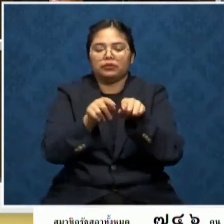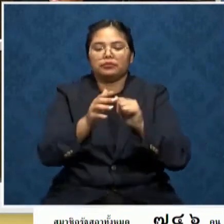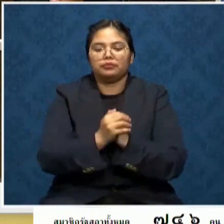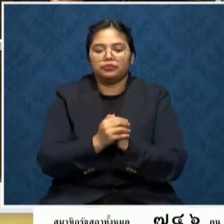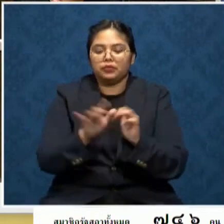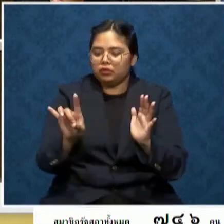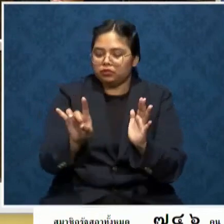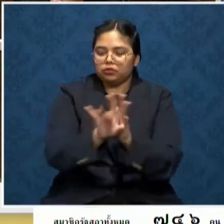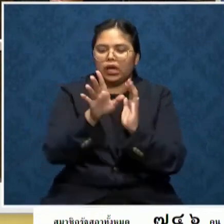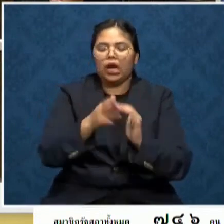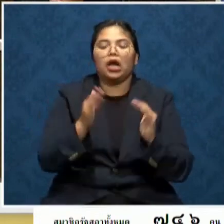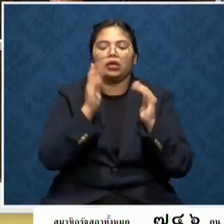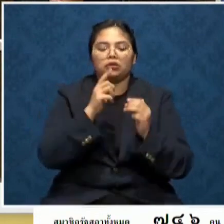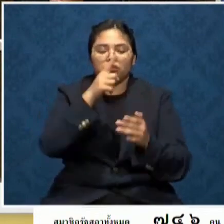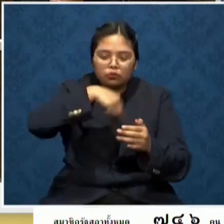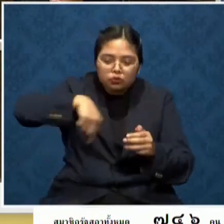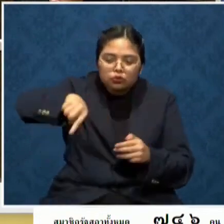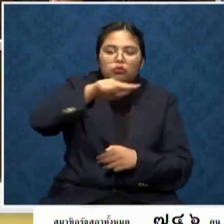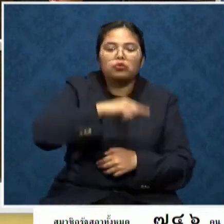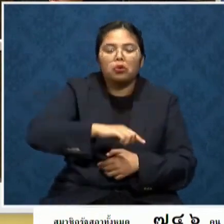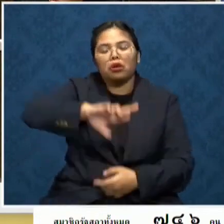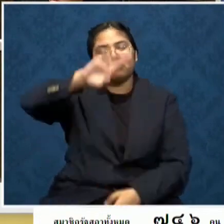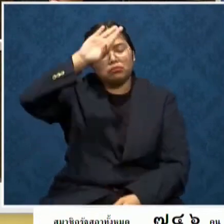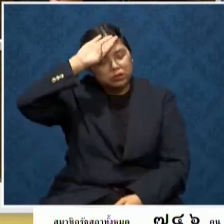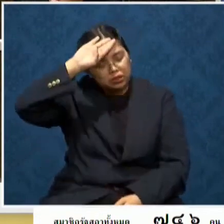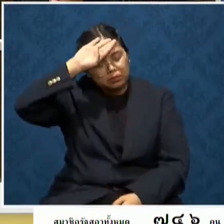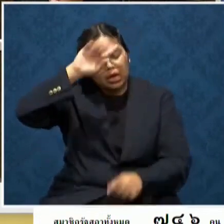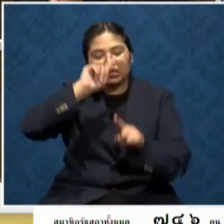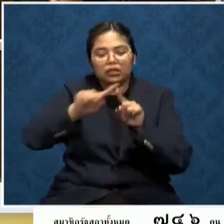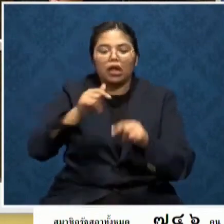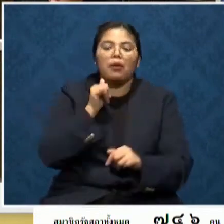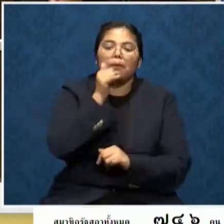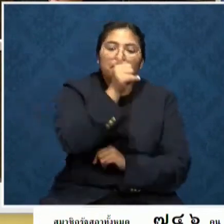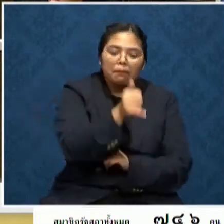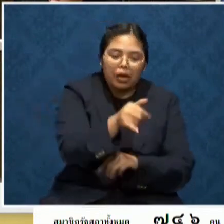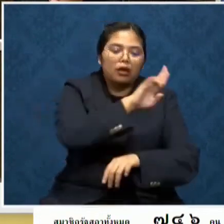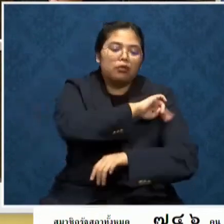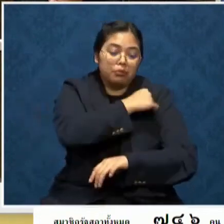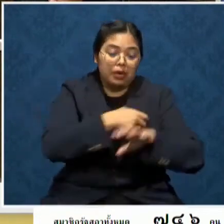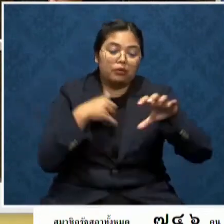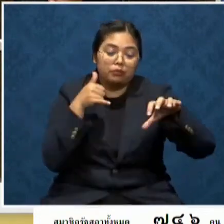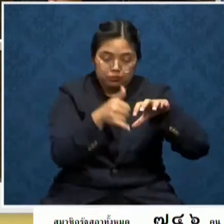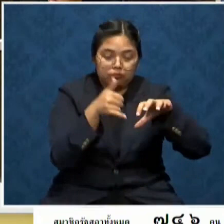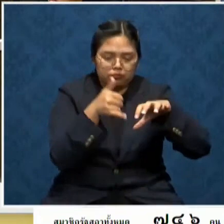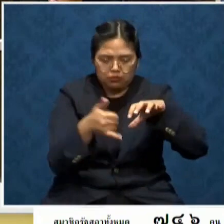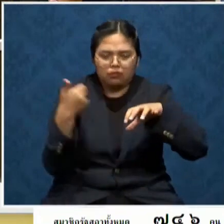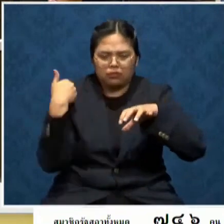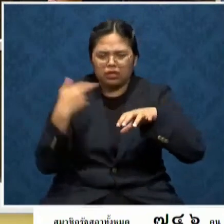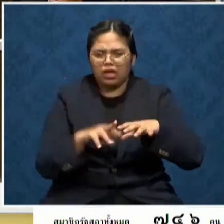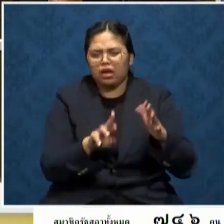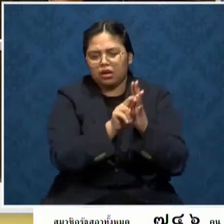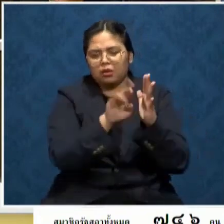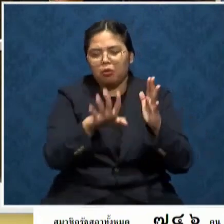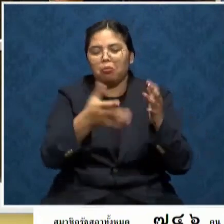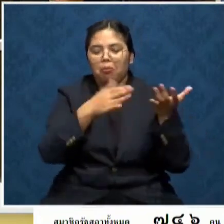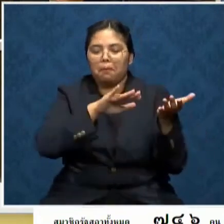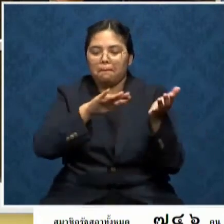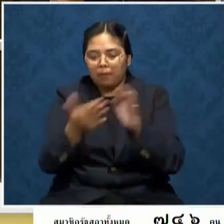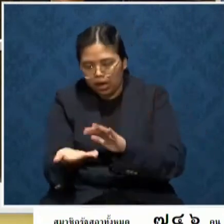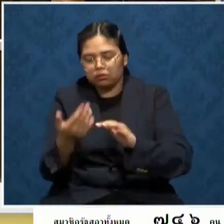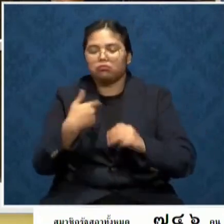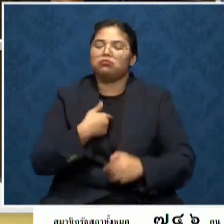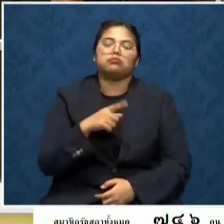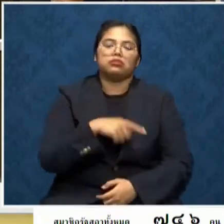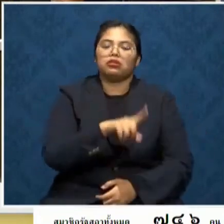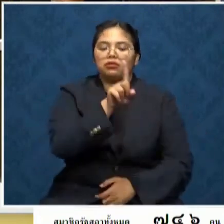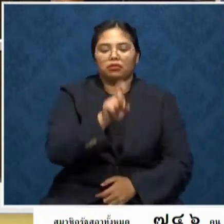เราทุกคนต้องป่วย เราทุกคนต้องเข้าโงพยาบาลถ้าระบบไม่รอด เราก็ไม่รอดเหมอนกหมดครัขอบค